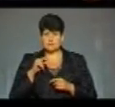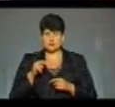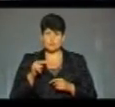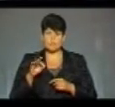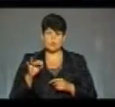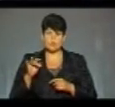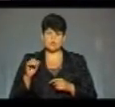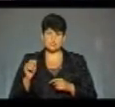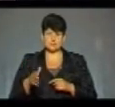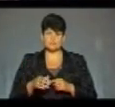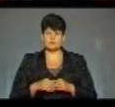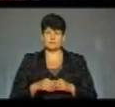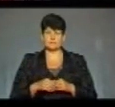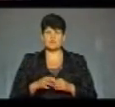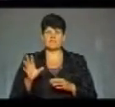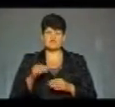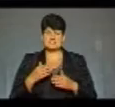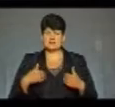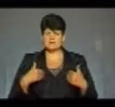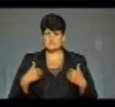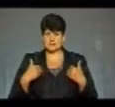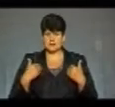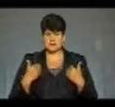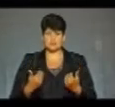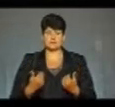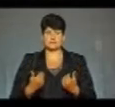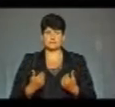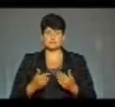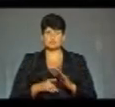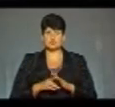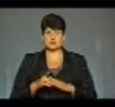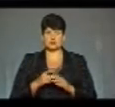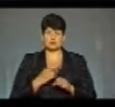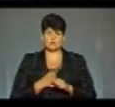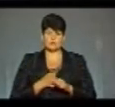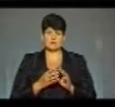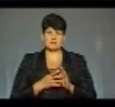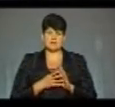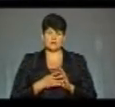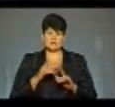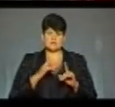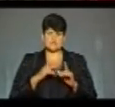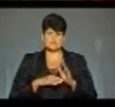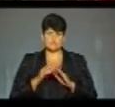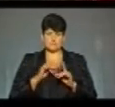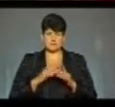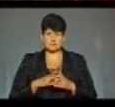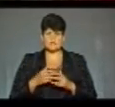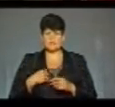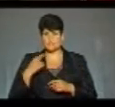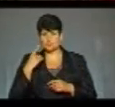Порошенко. Прошу всіх вітаю. Далим став початком роботи 9-ї сесії Верховної. Я думаю,